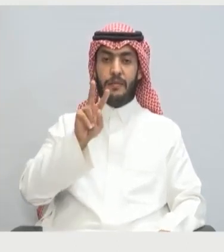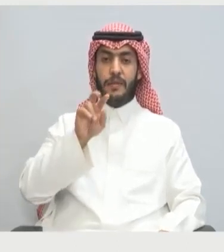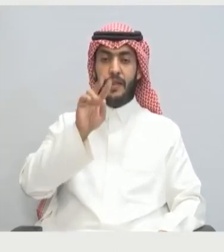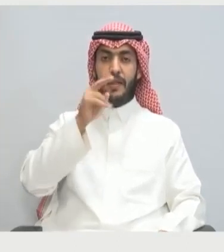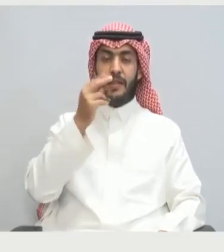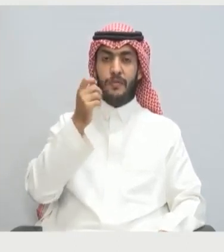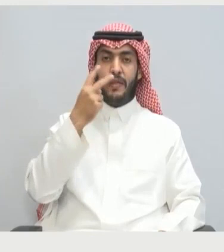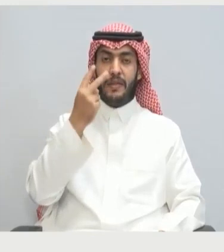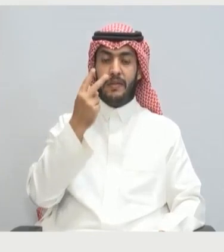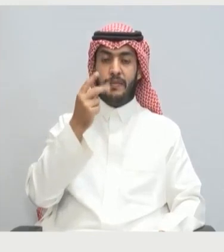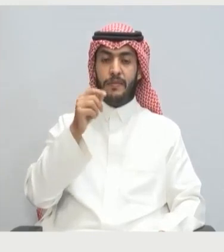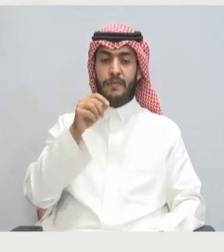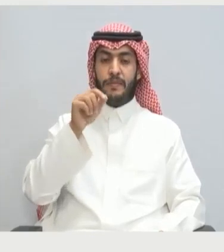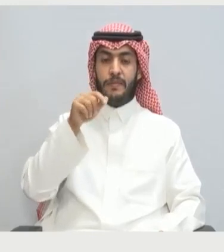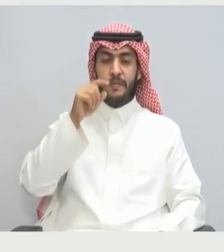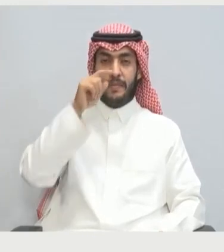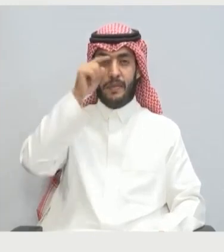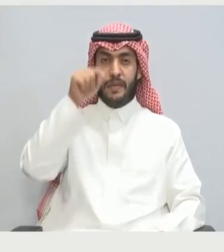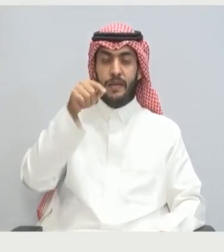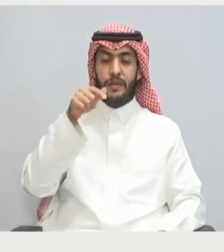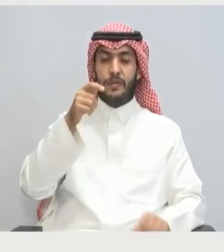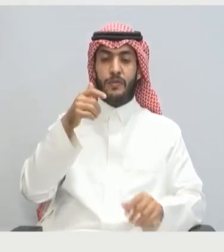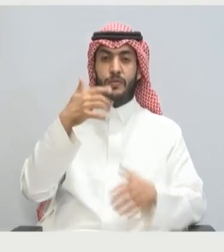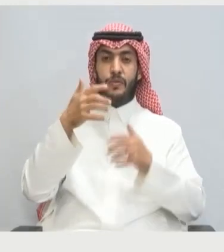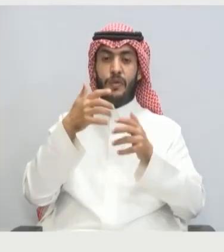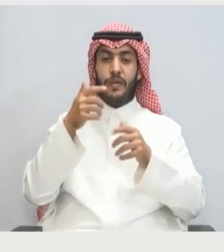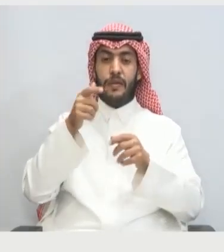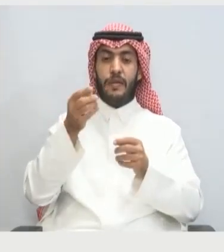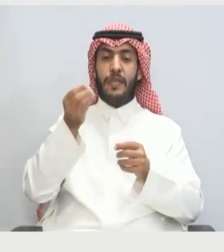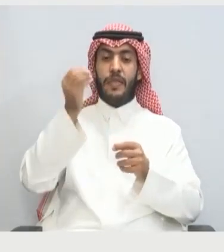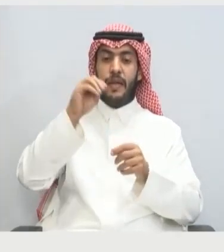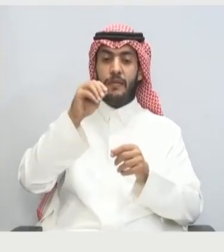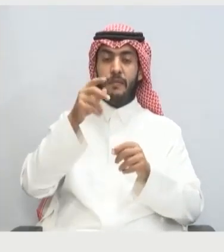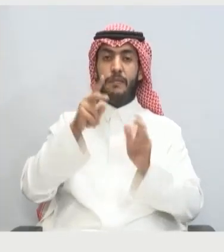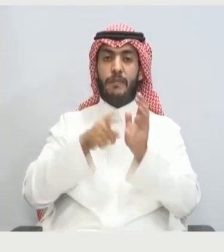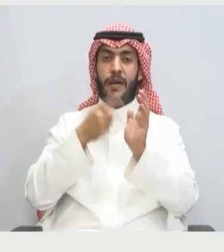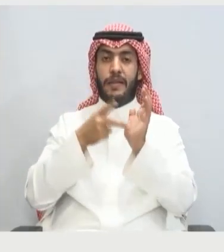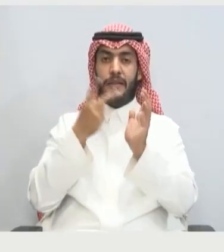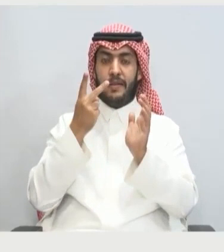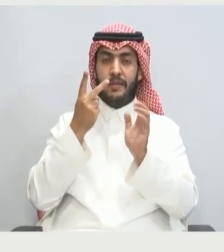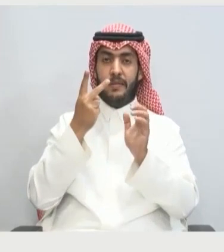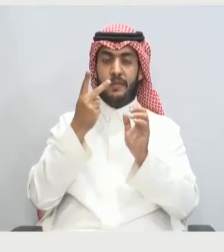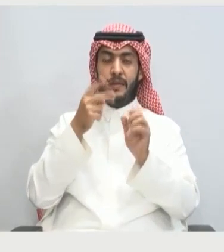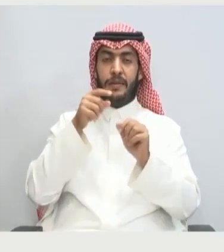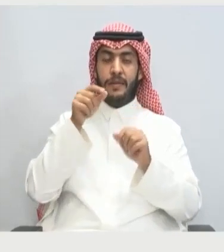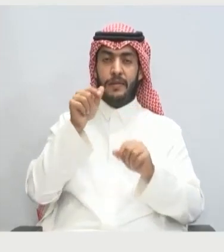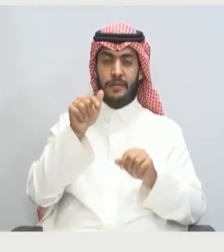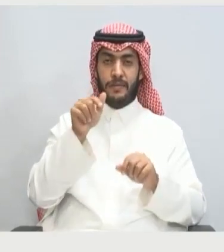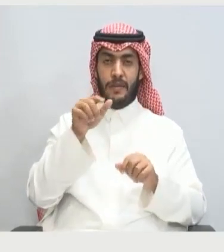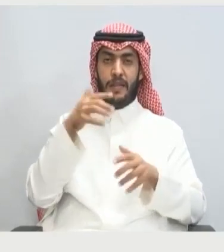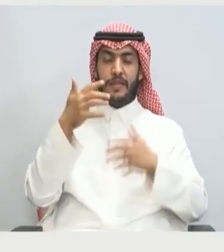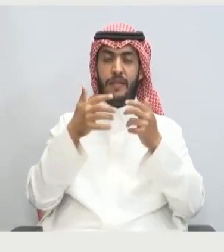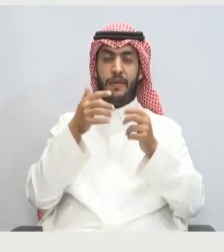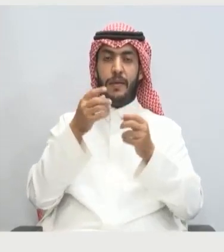2 الى 4 اذا لاحظ ان السرعه ايضا تضاعفت مرتين مما يعني ان